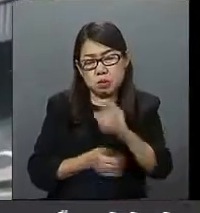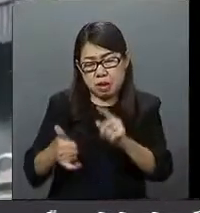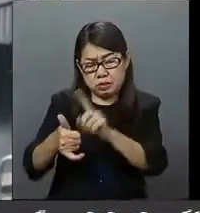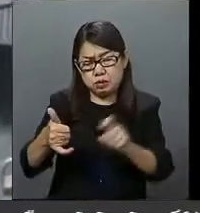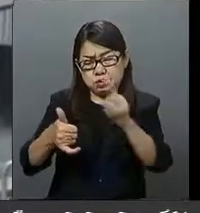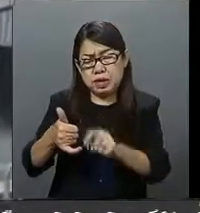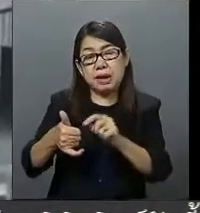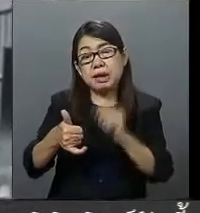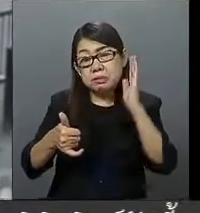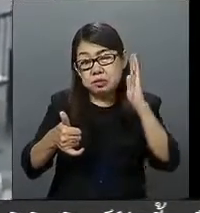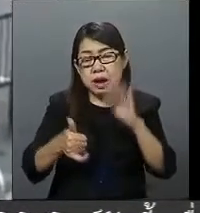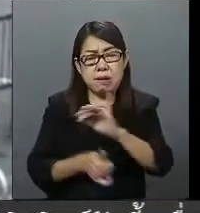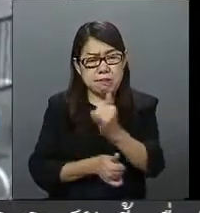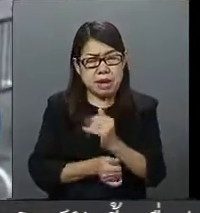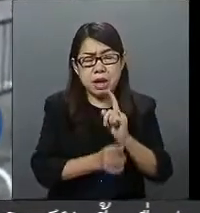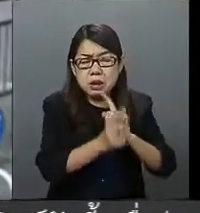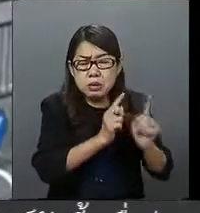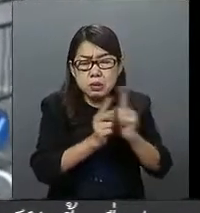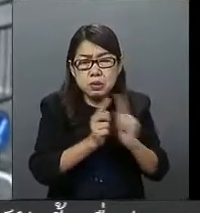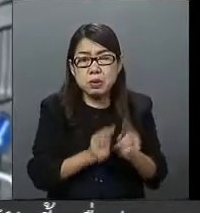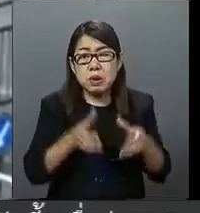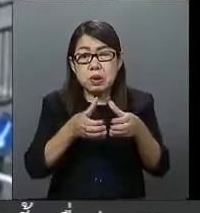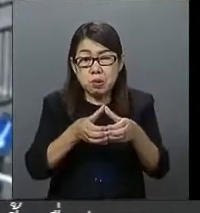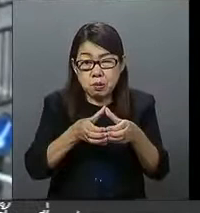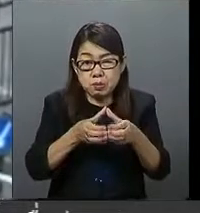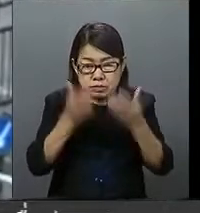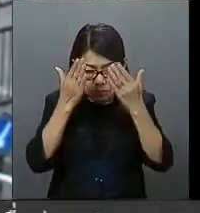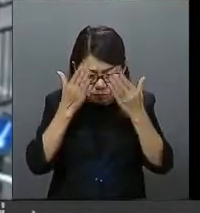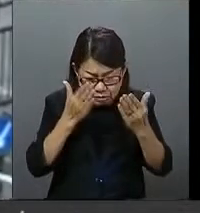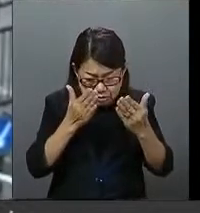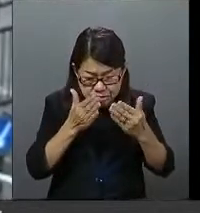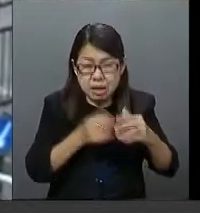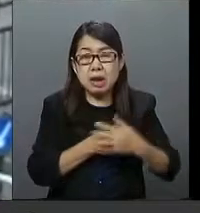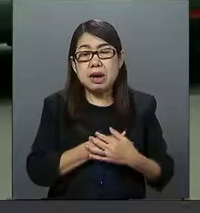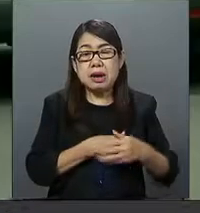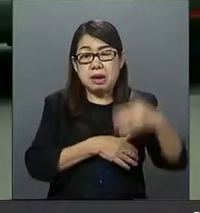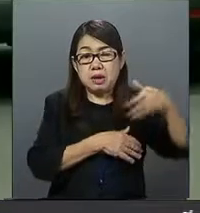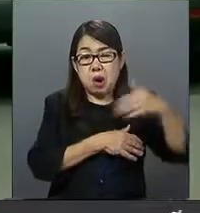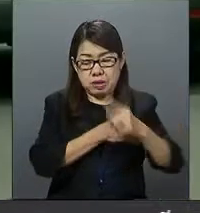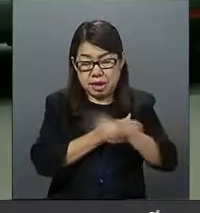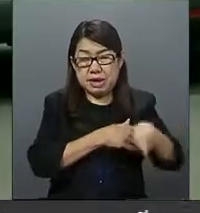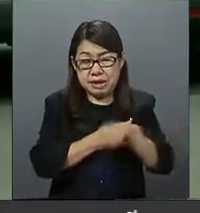จจะเคยติดต่อกับกลุ่มนักรบที่อยู่นอกอังกฤษแล้วก็อาจจะเคยเดินทางไปพบกับกลุ่มนักรบกลุ่มนั้น